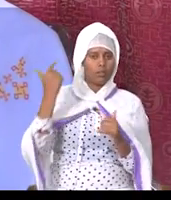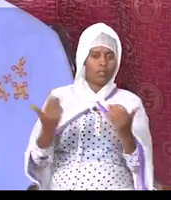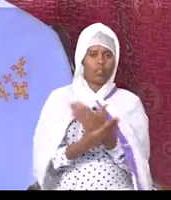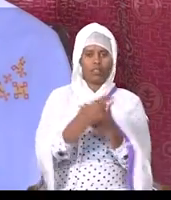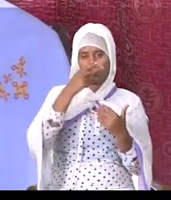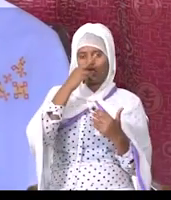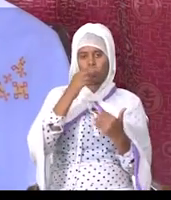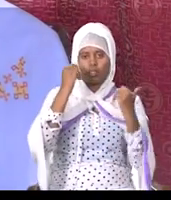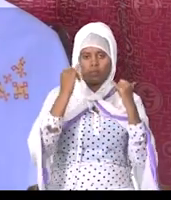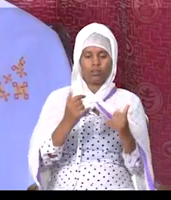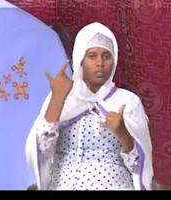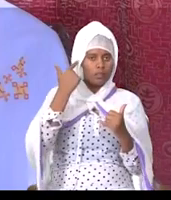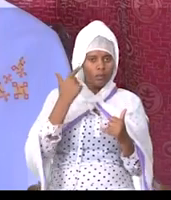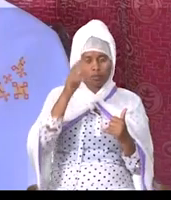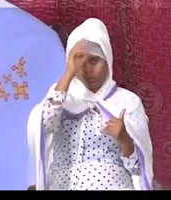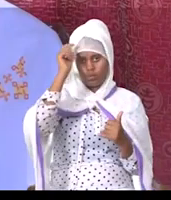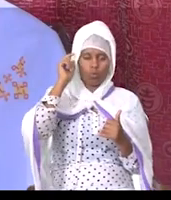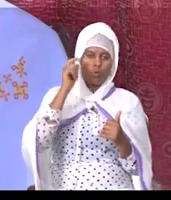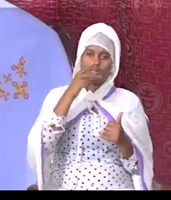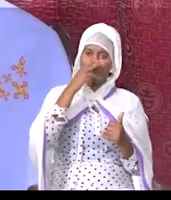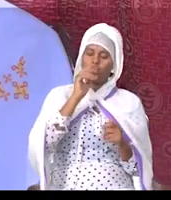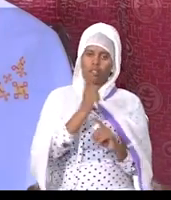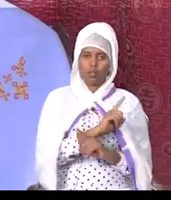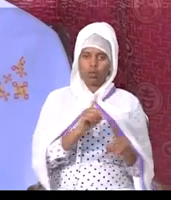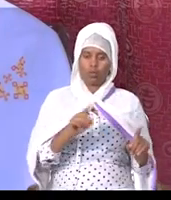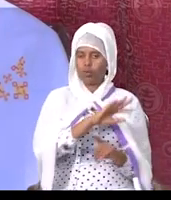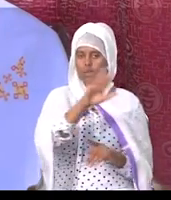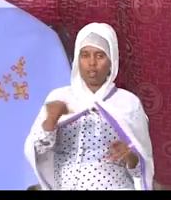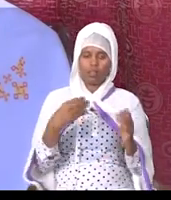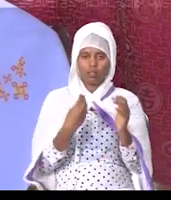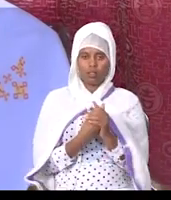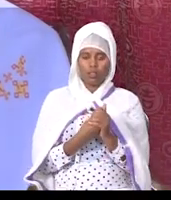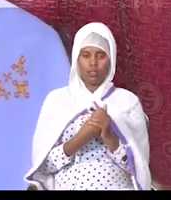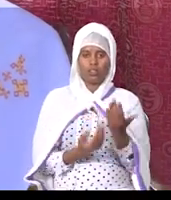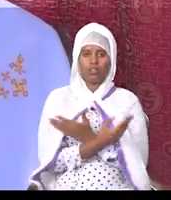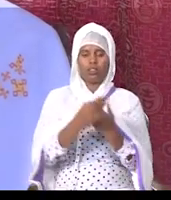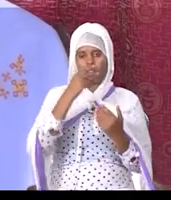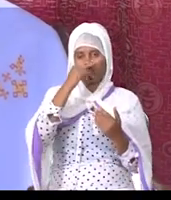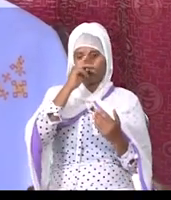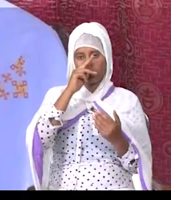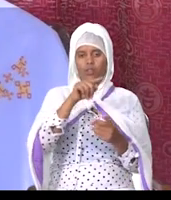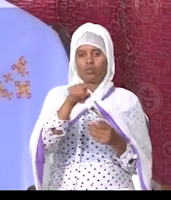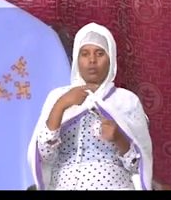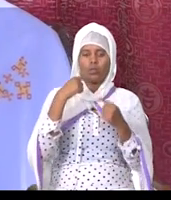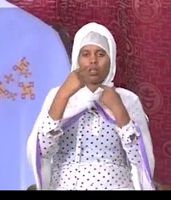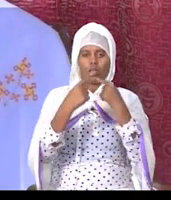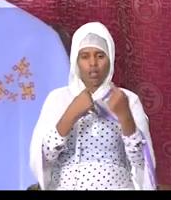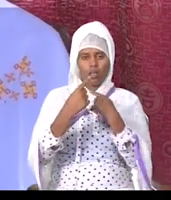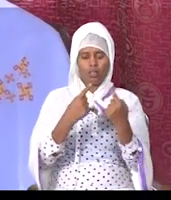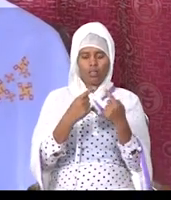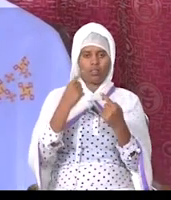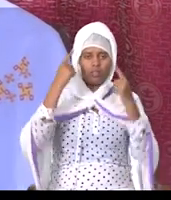ሰማዒ ከይንጋገ ክብር ሰማዒት ከይትጋገይ ብሓፈሻ ድማ ክቡራን ሰማዕቲ ምእንቲ ከይንጋገ ነዚ ቃል